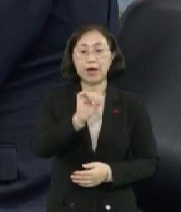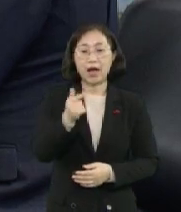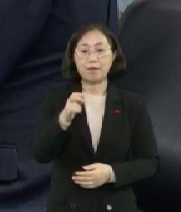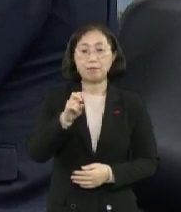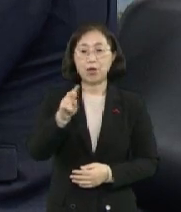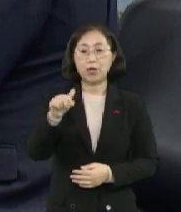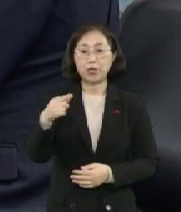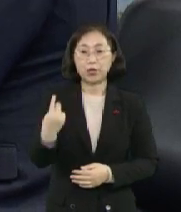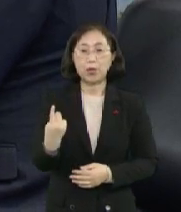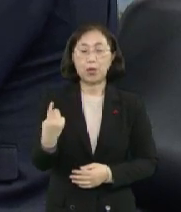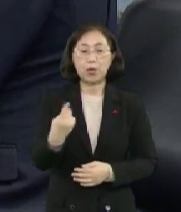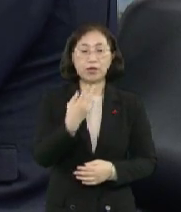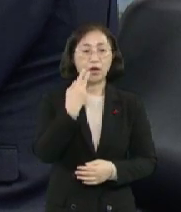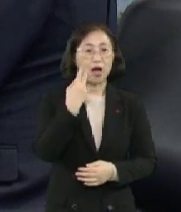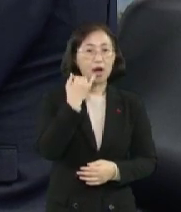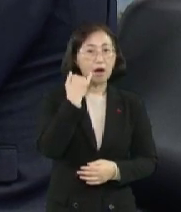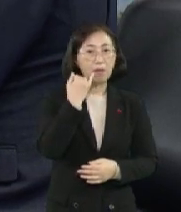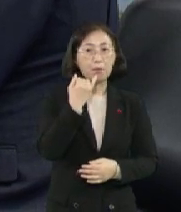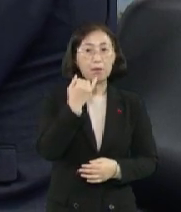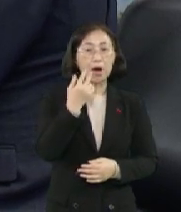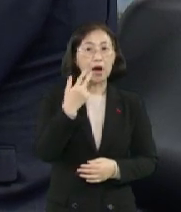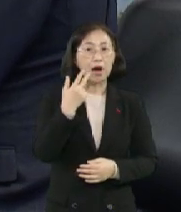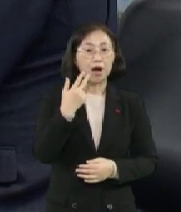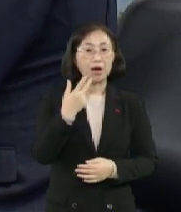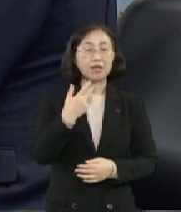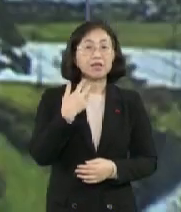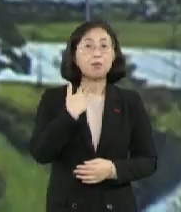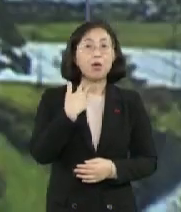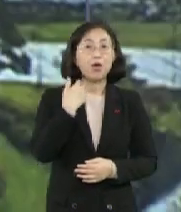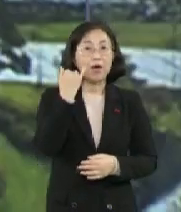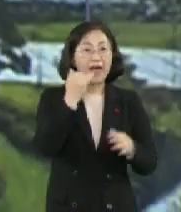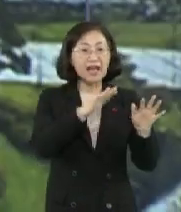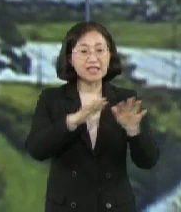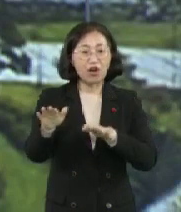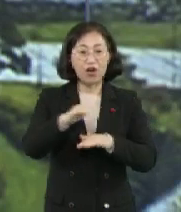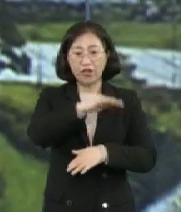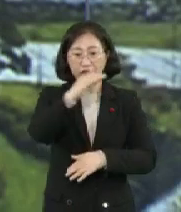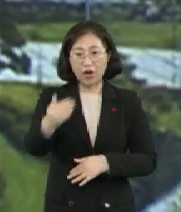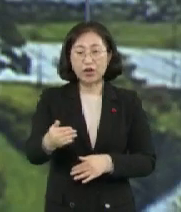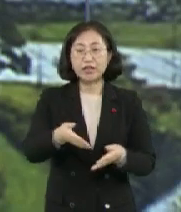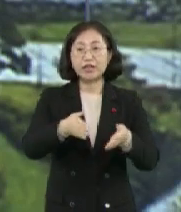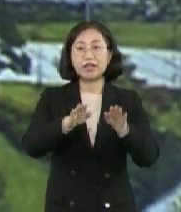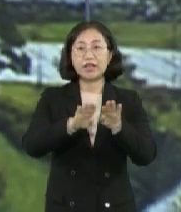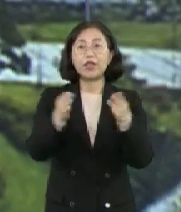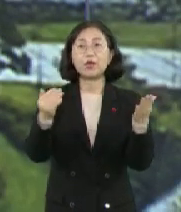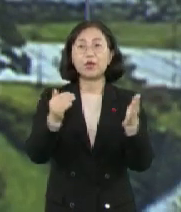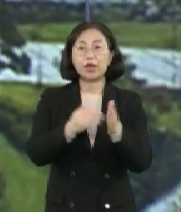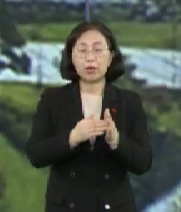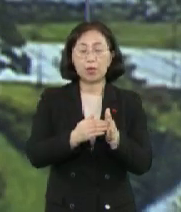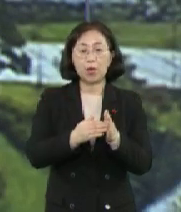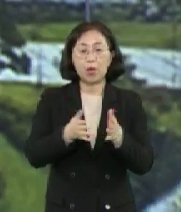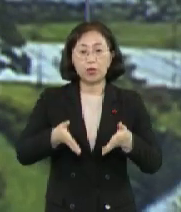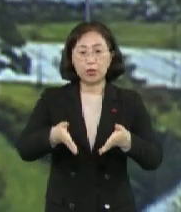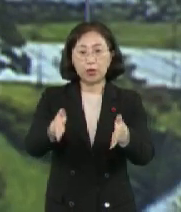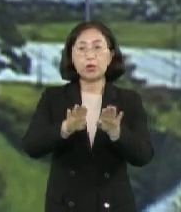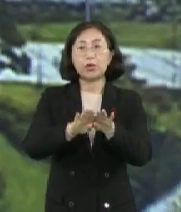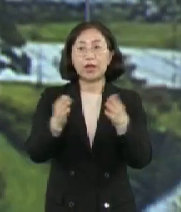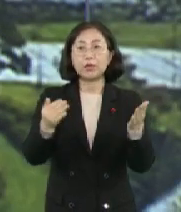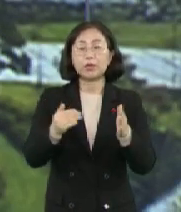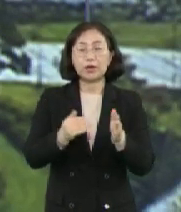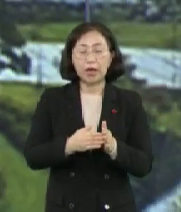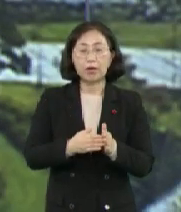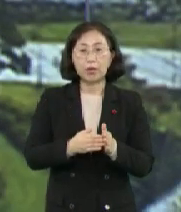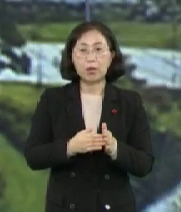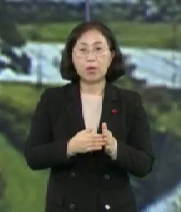안면도를 주변에서 보령 해저터널이 개통되지 않았습니까? 또 원산도 안면도 도로가 개통된 문제가 있고 또 서산의